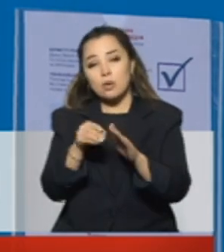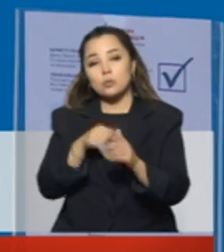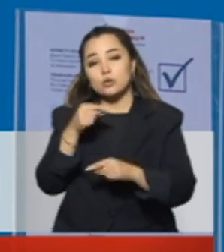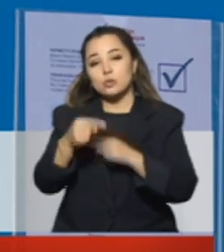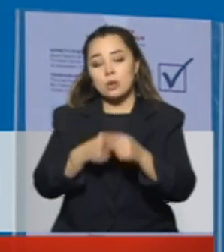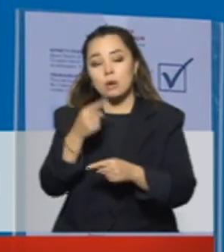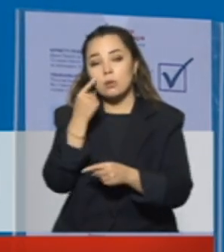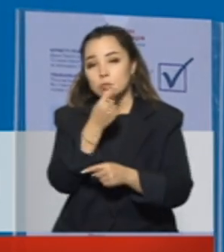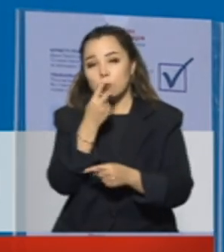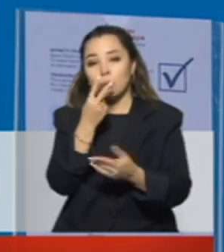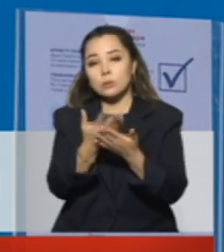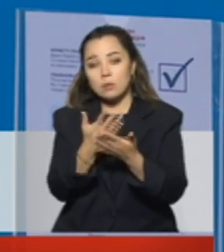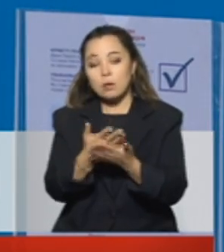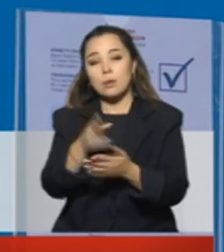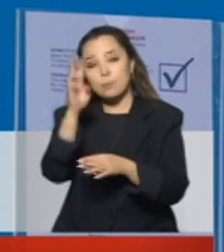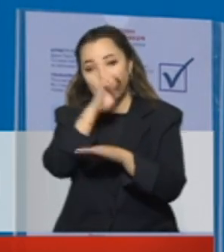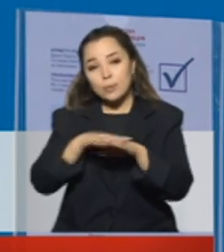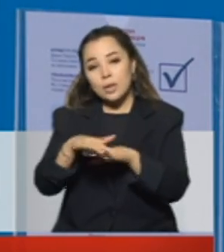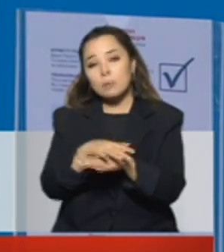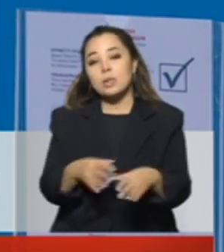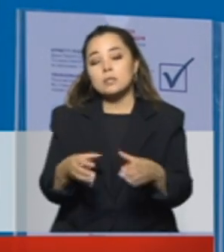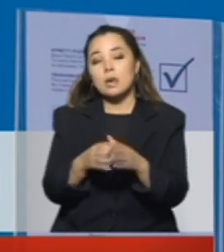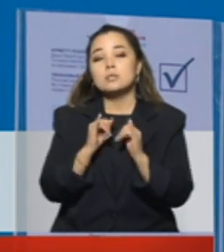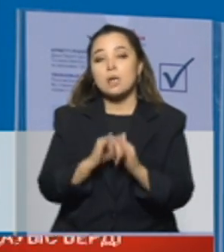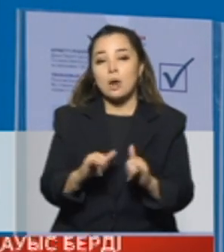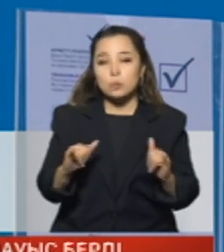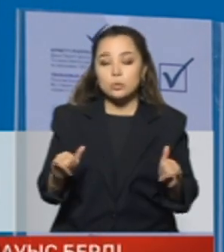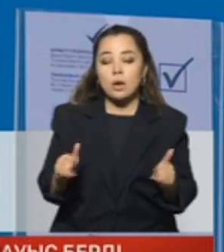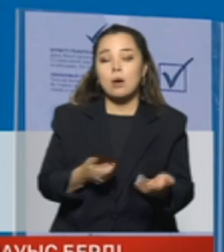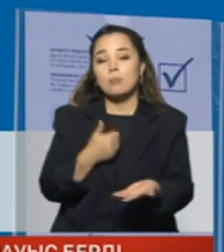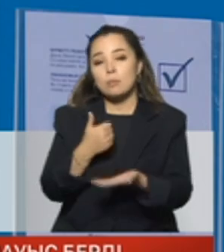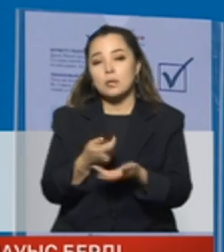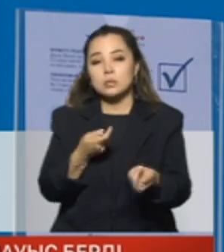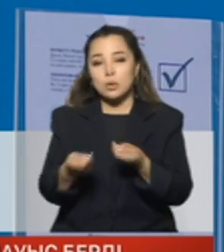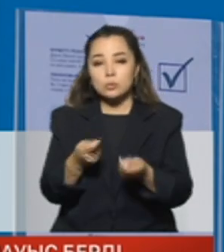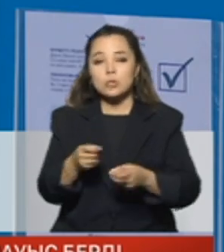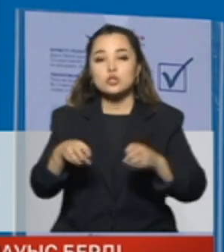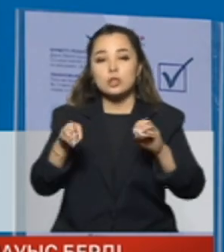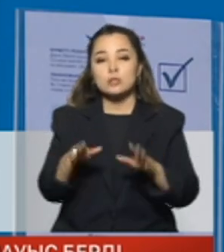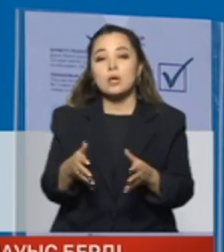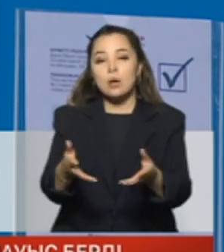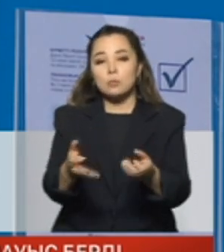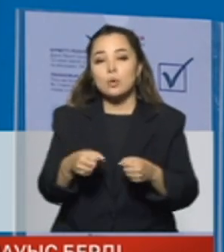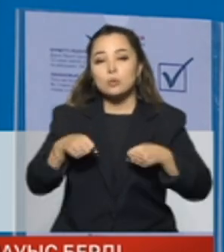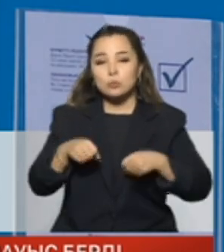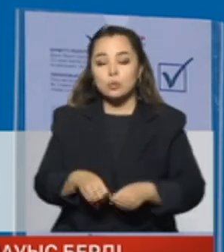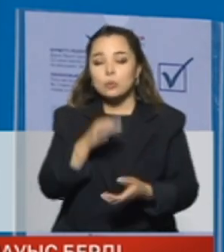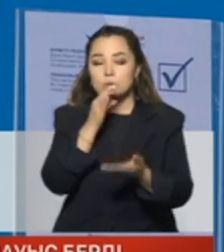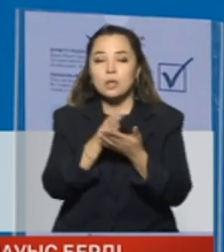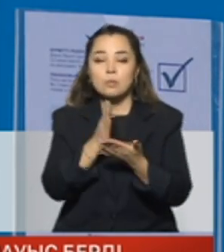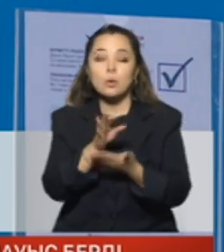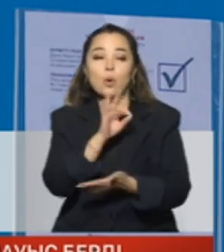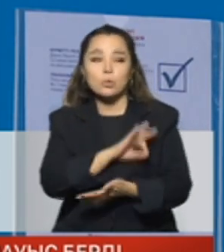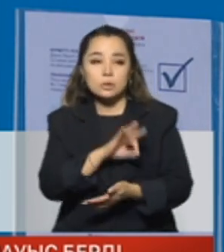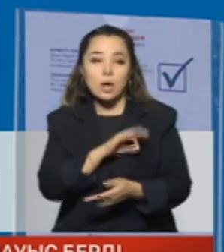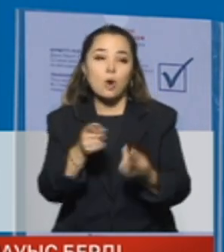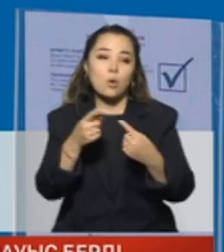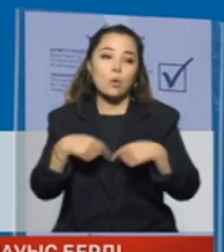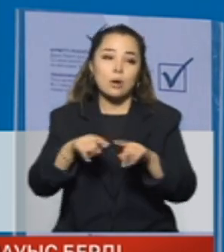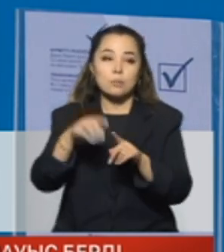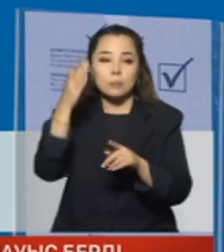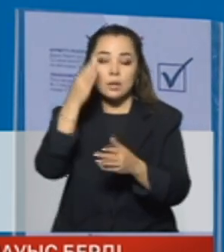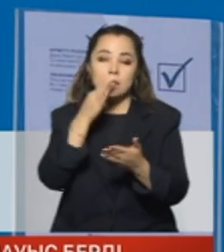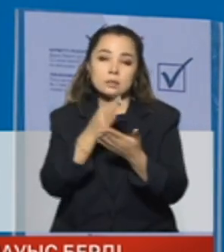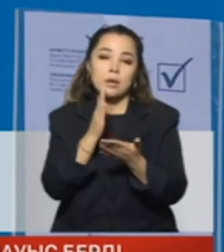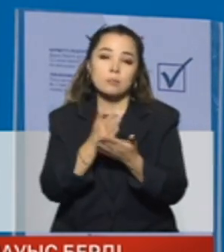өзінің көзқарасын білдіріп, мемлекеттің дамуына, мемлекеттік басқаруға, шешімдер қабылдауға өз құқығын қолдана отырып, қоғам болып өзінің пікірін білдіріп